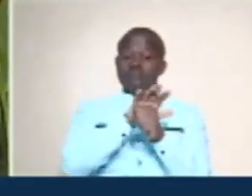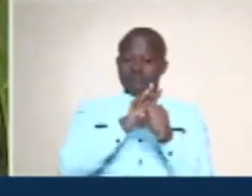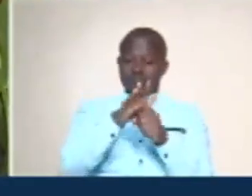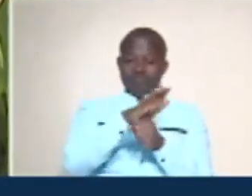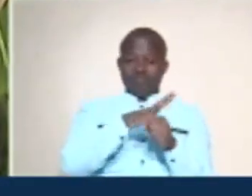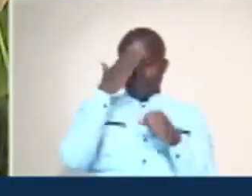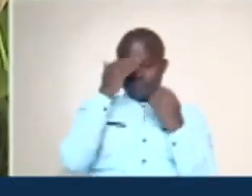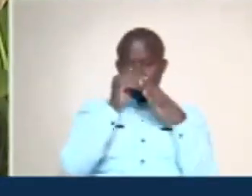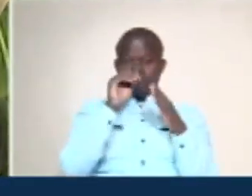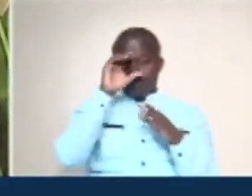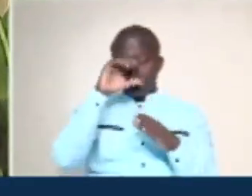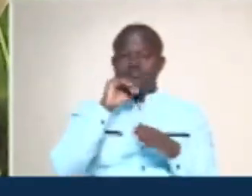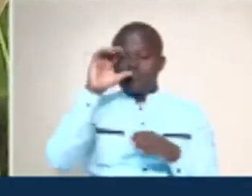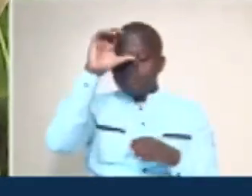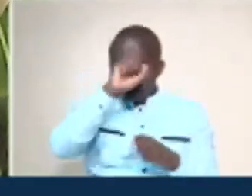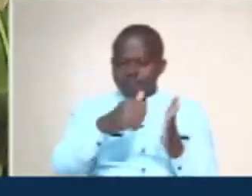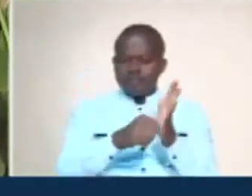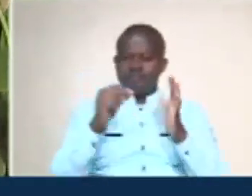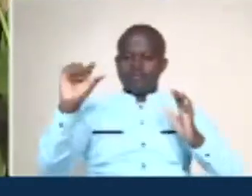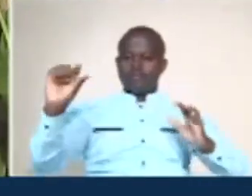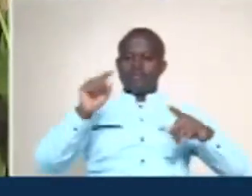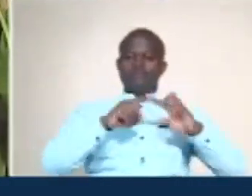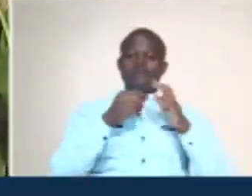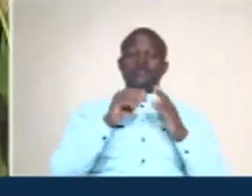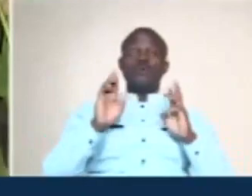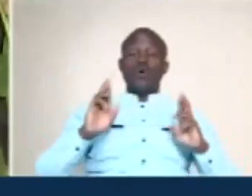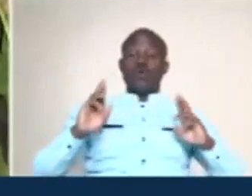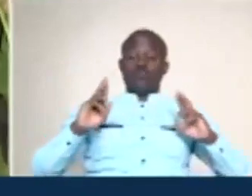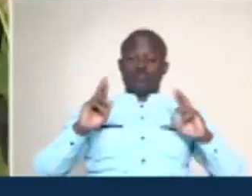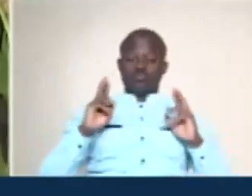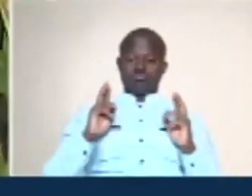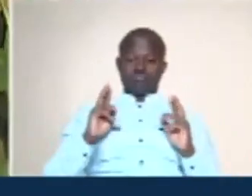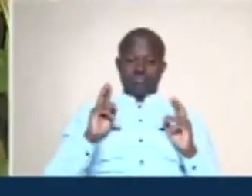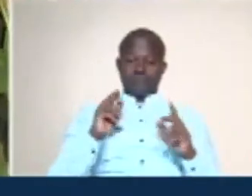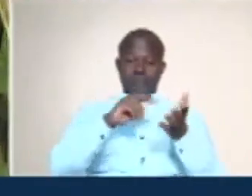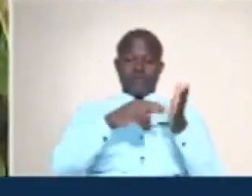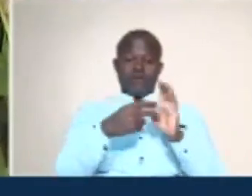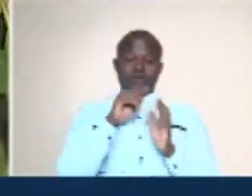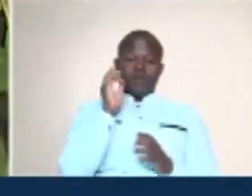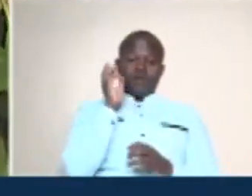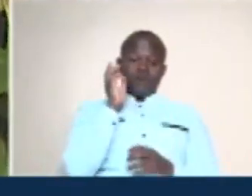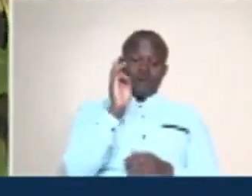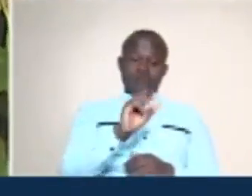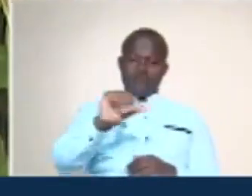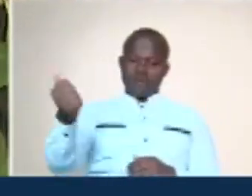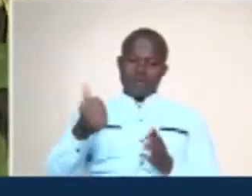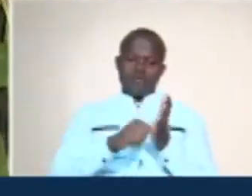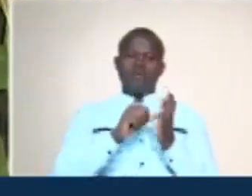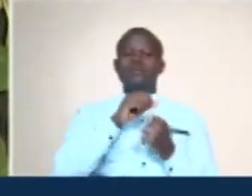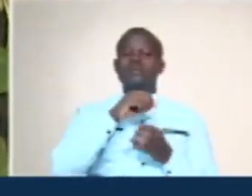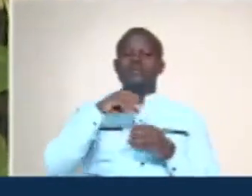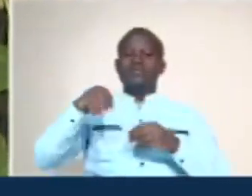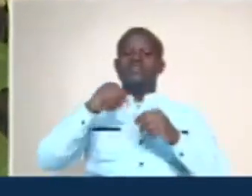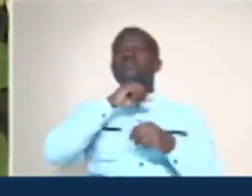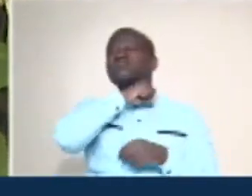ijana kuko ntihajya haburamo utubazo dukeya ariko twizera ko uyu mushinga uzakemura ikibazo cy'imyanda